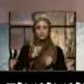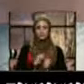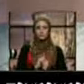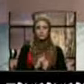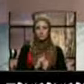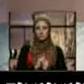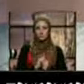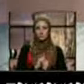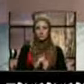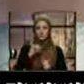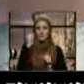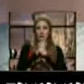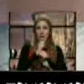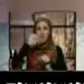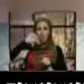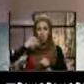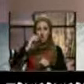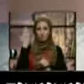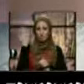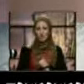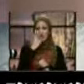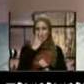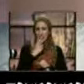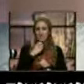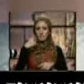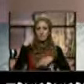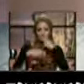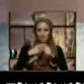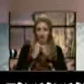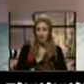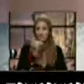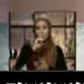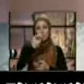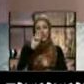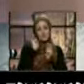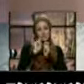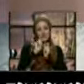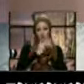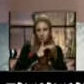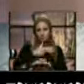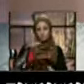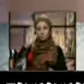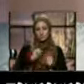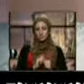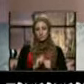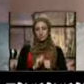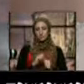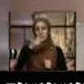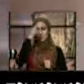عاداتنا الذميمة، يموت المتوفى يموت إلى رحمة الله، والنساء يذهبوا يعزوا